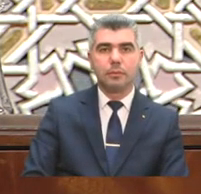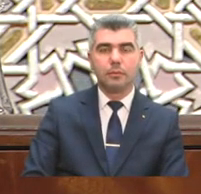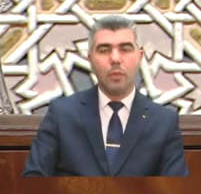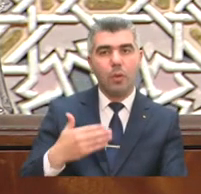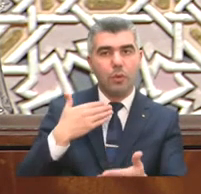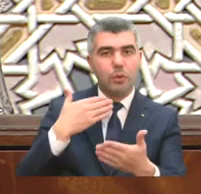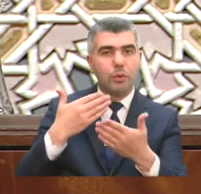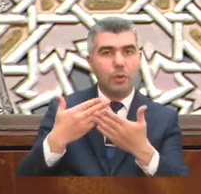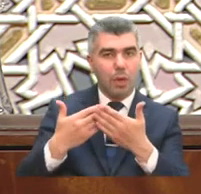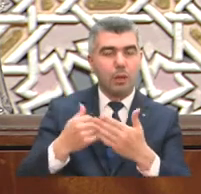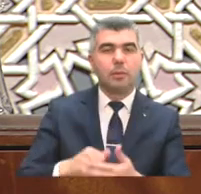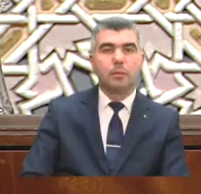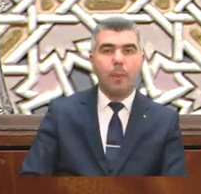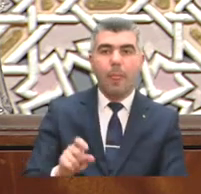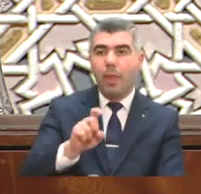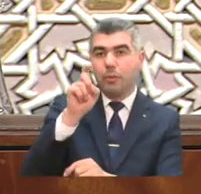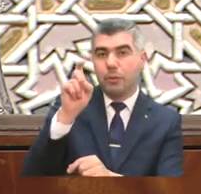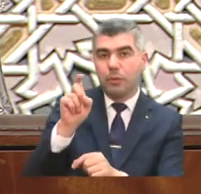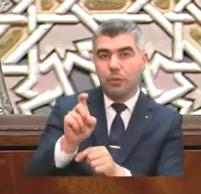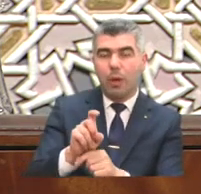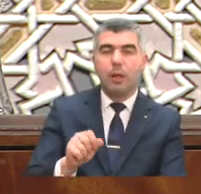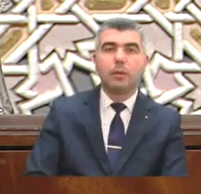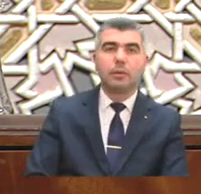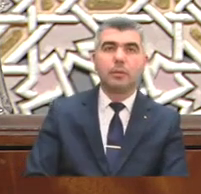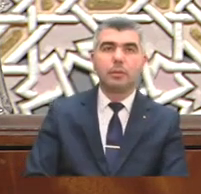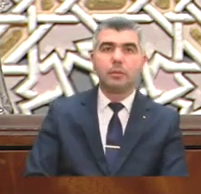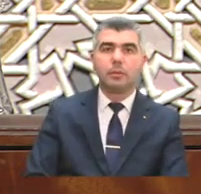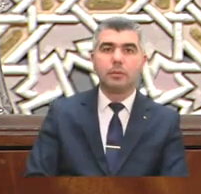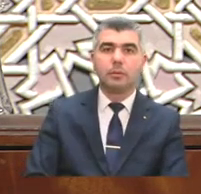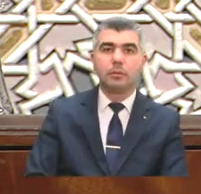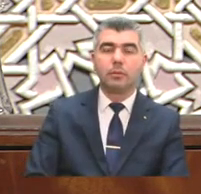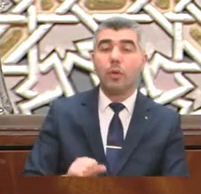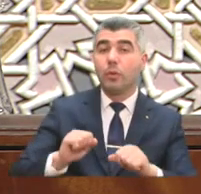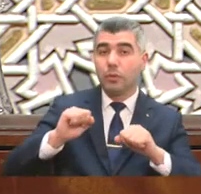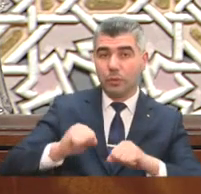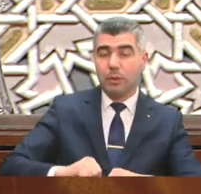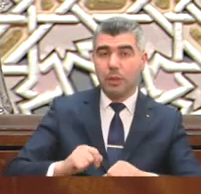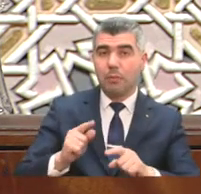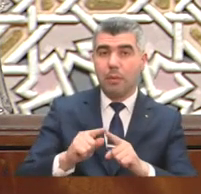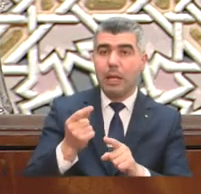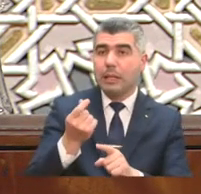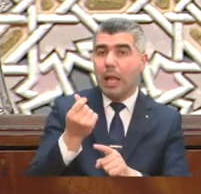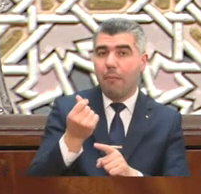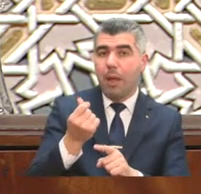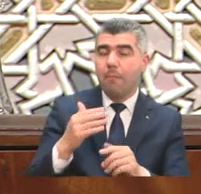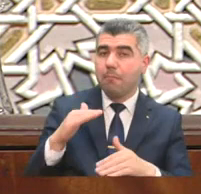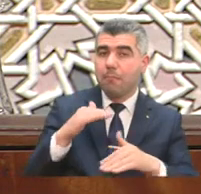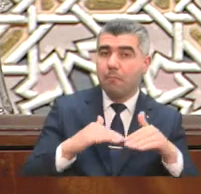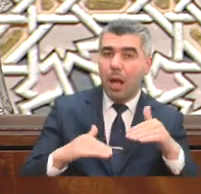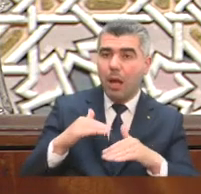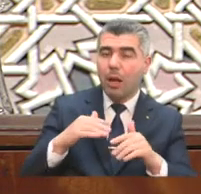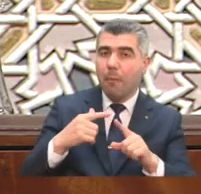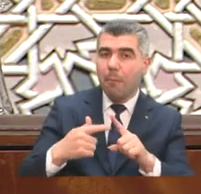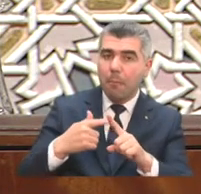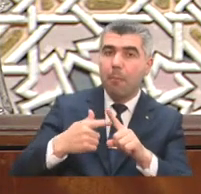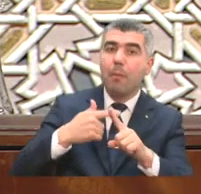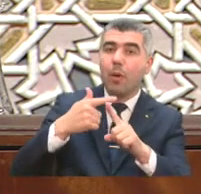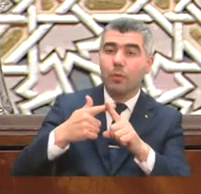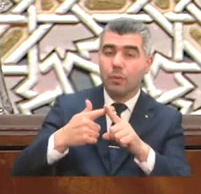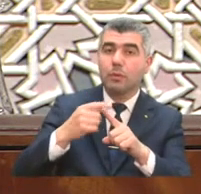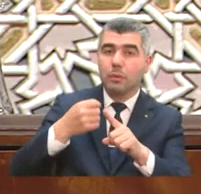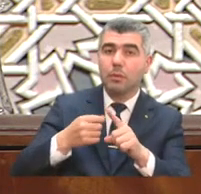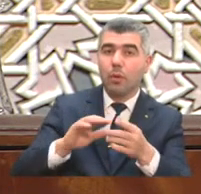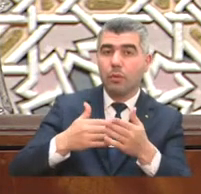شكرا سيدة النائبة المحترمة على هذا السؤال. حقيقة عرفت أسعار النقل البحري ارتفاع بسبب ارتفاع